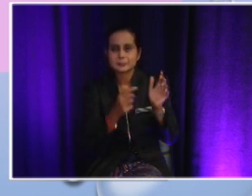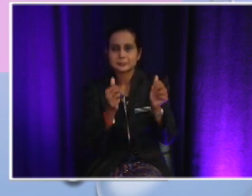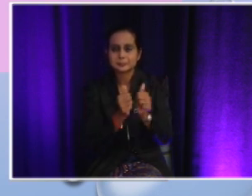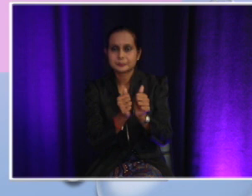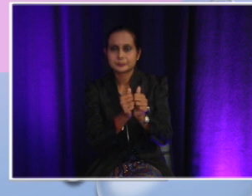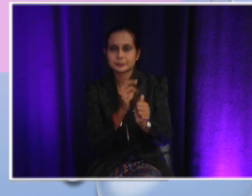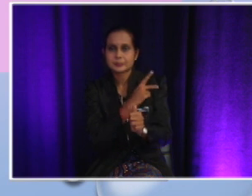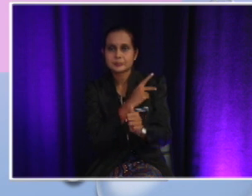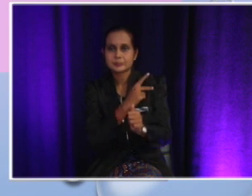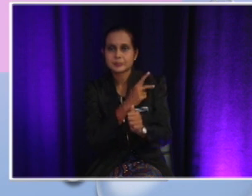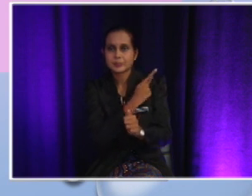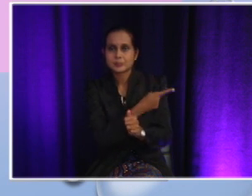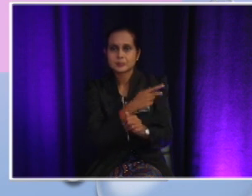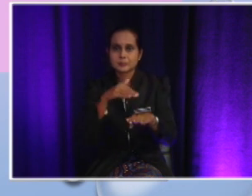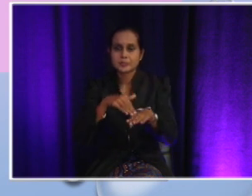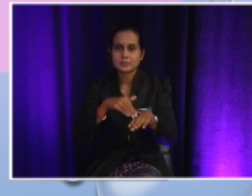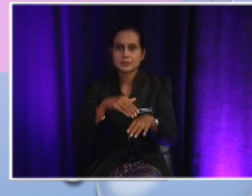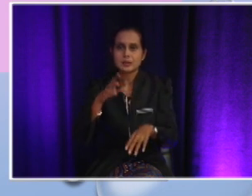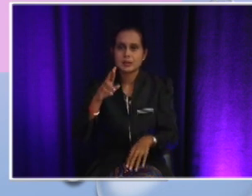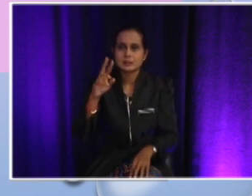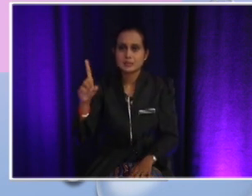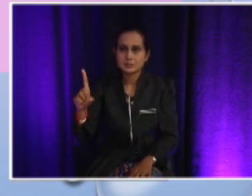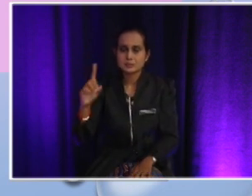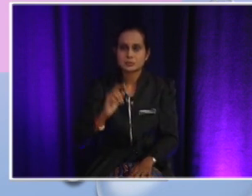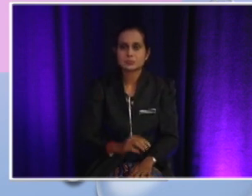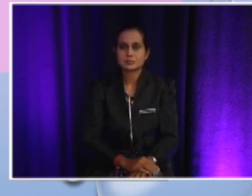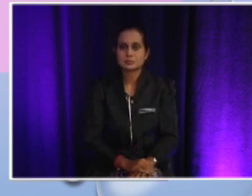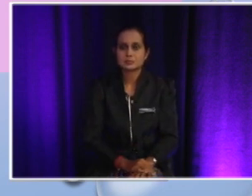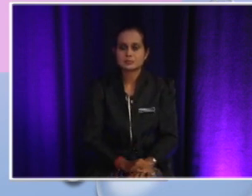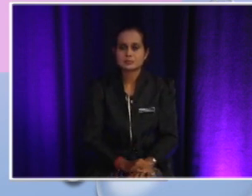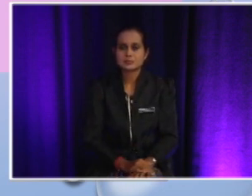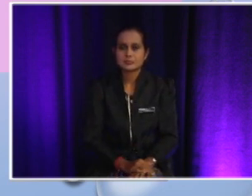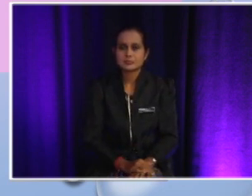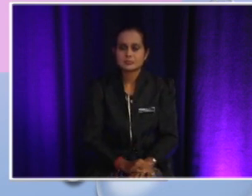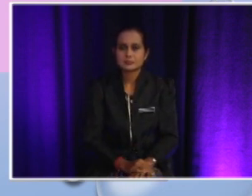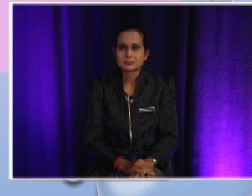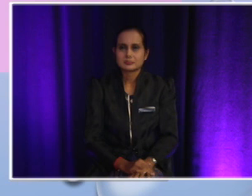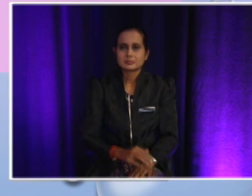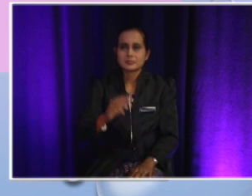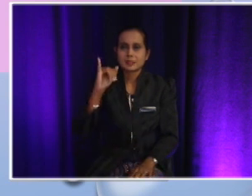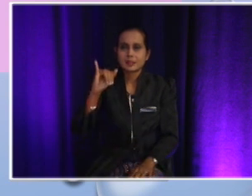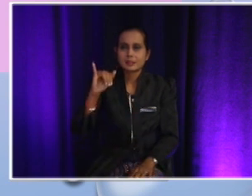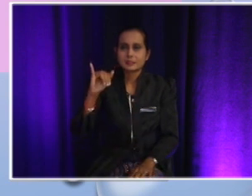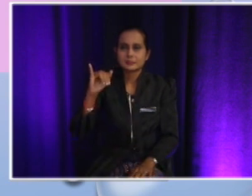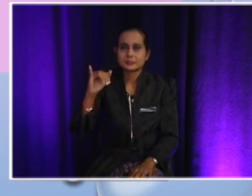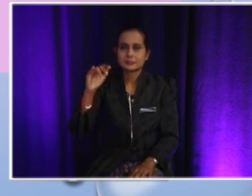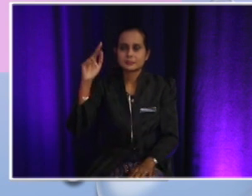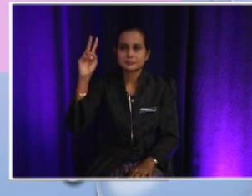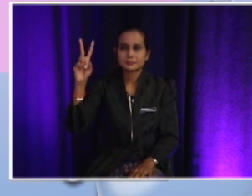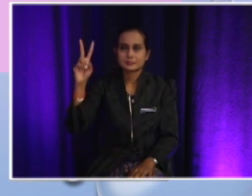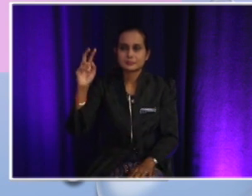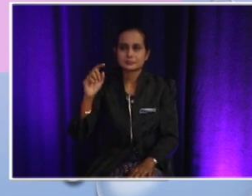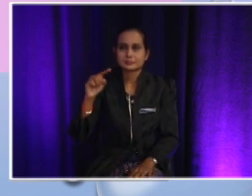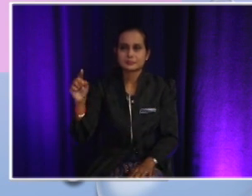pada R1. Kuasa adalah yang paling mudah kita gunakan I kuasa 2R. I ni